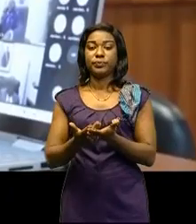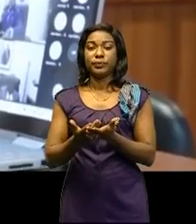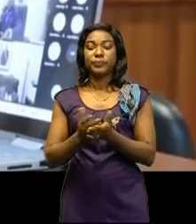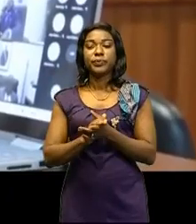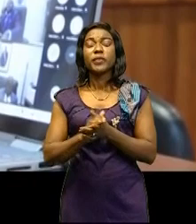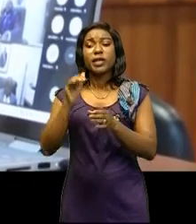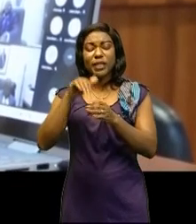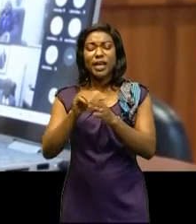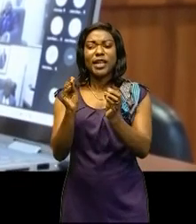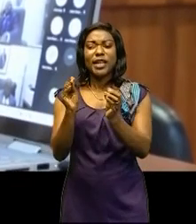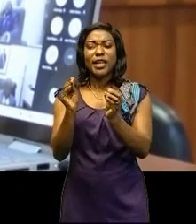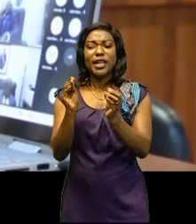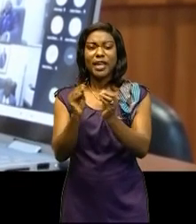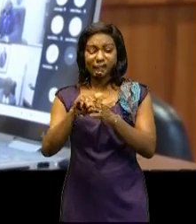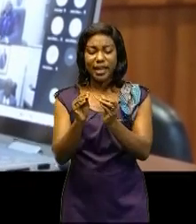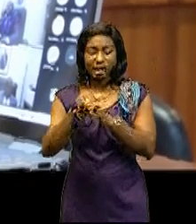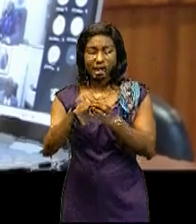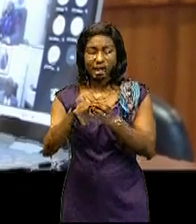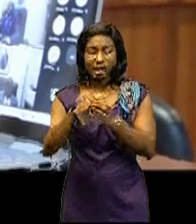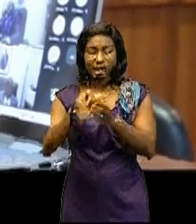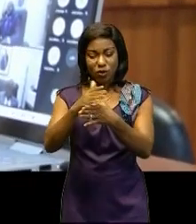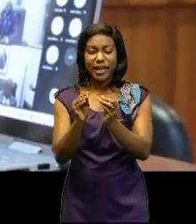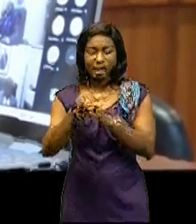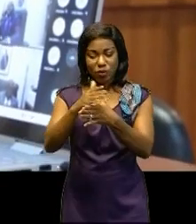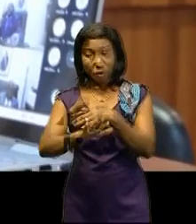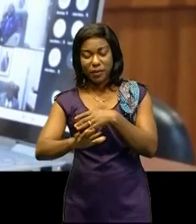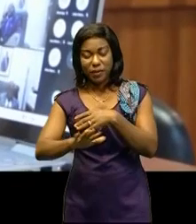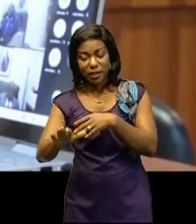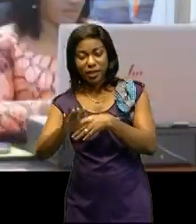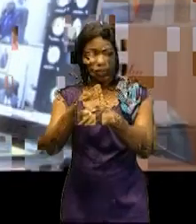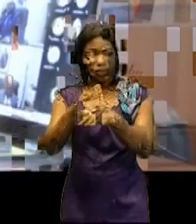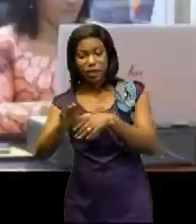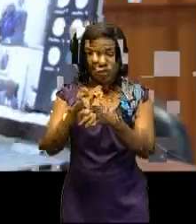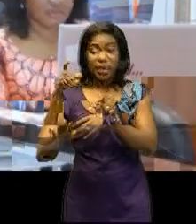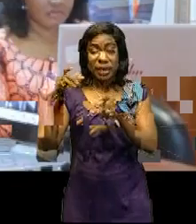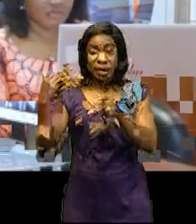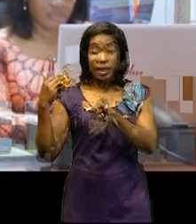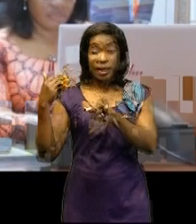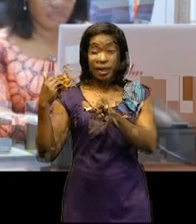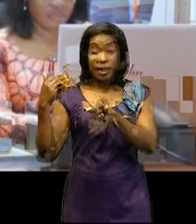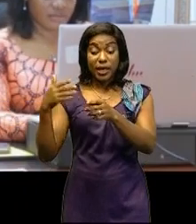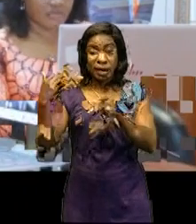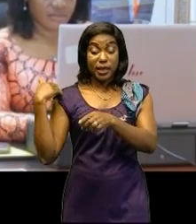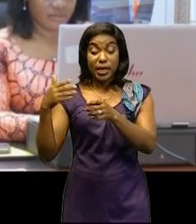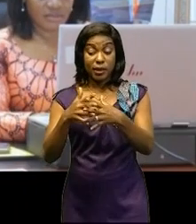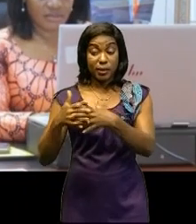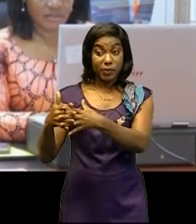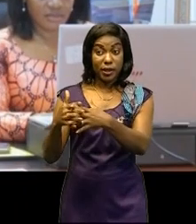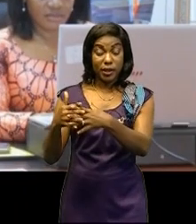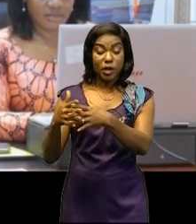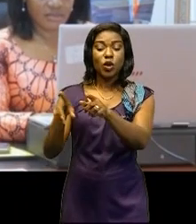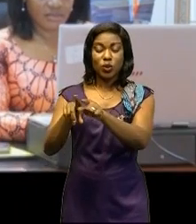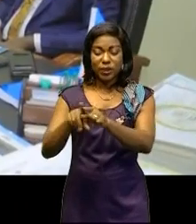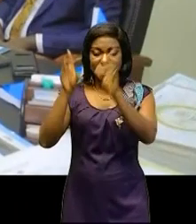Dans les réunions bilatérales, avec notamment les États-Unis d'Amérique, la présidence de la